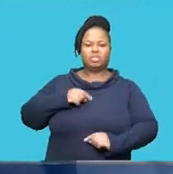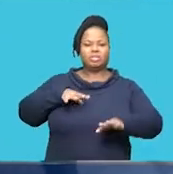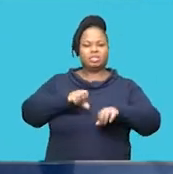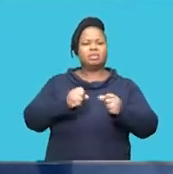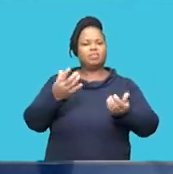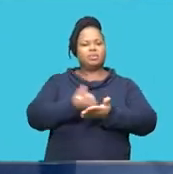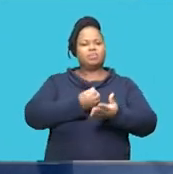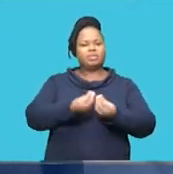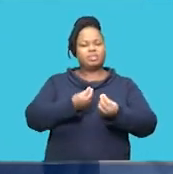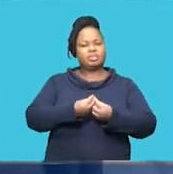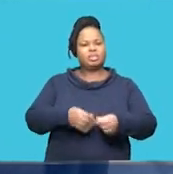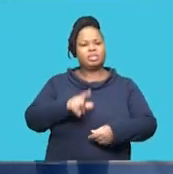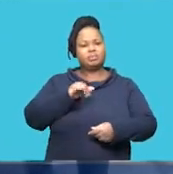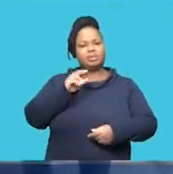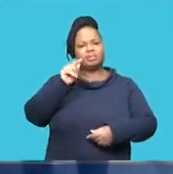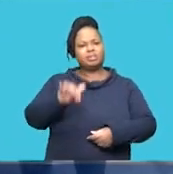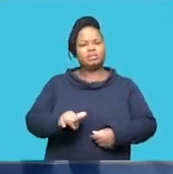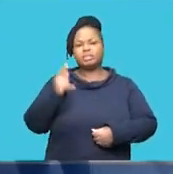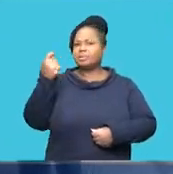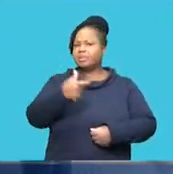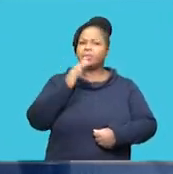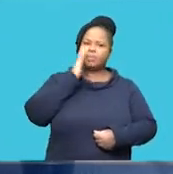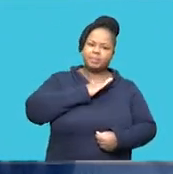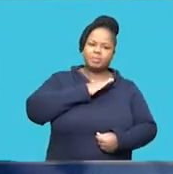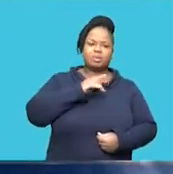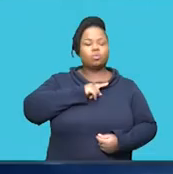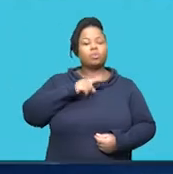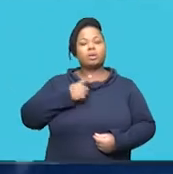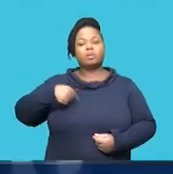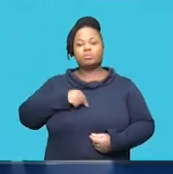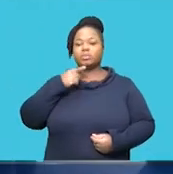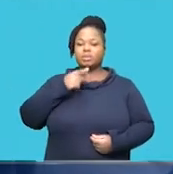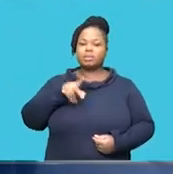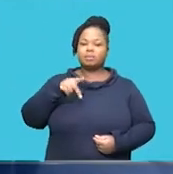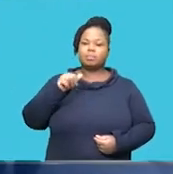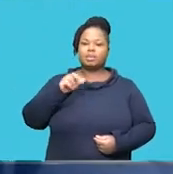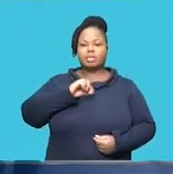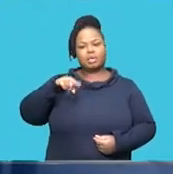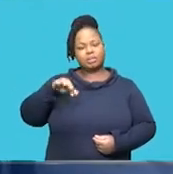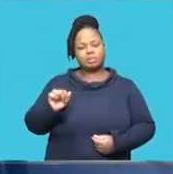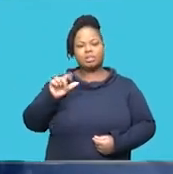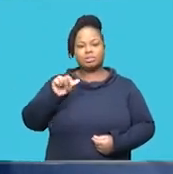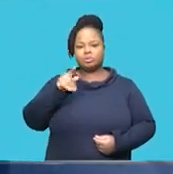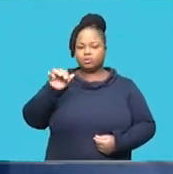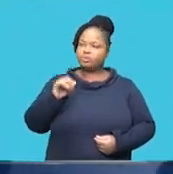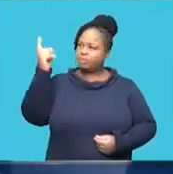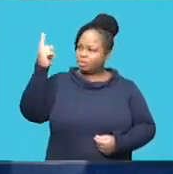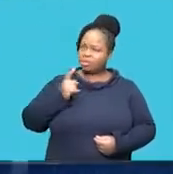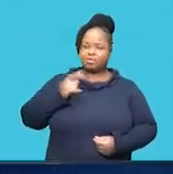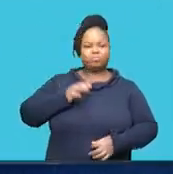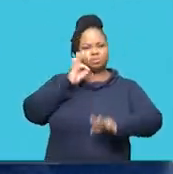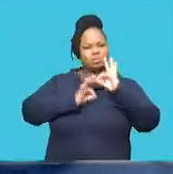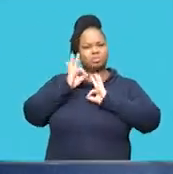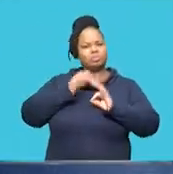bathatha iliberty, asabhatalwe liliberty. That's why besicela upanyazela usufi ayehla azosichazela ukuthi kanti